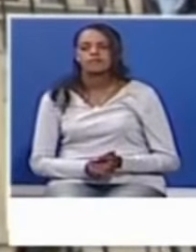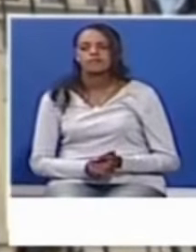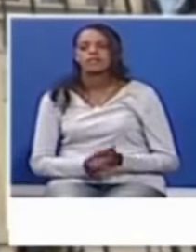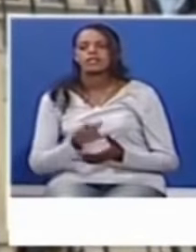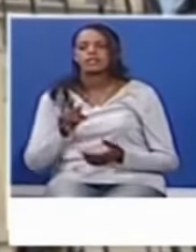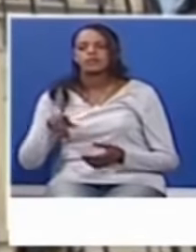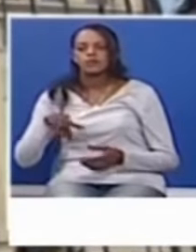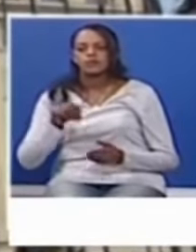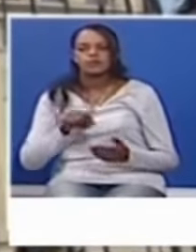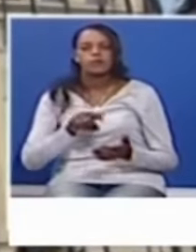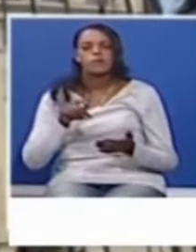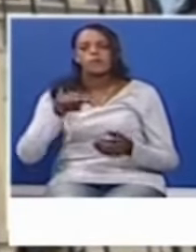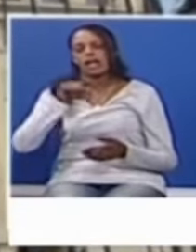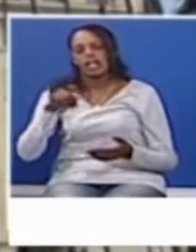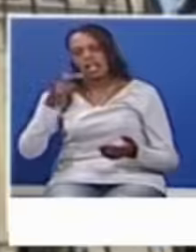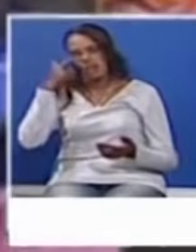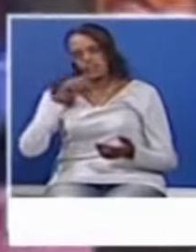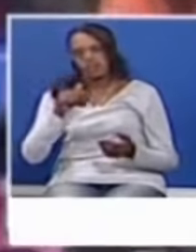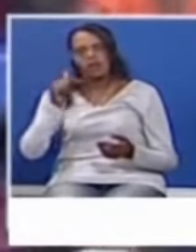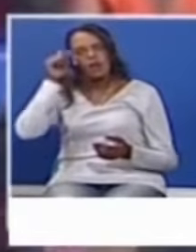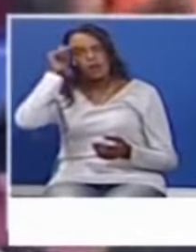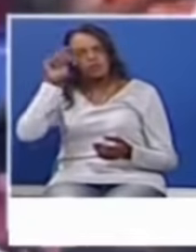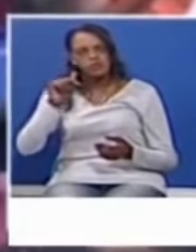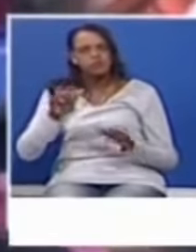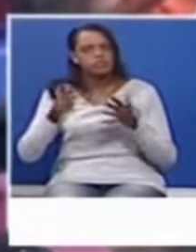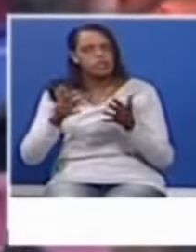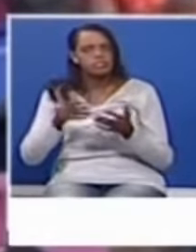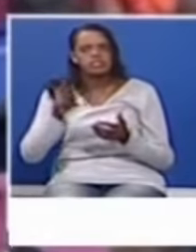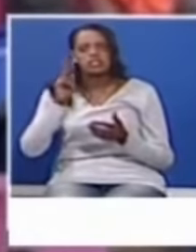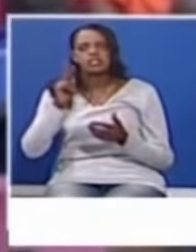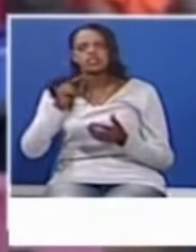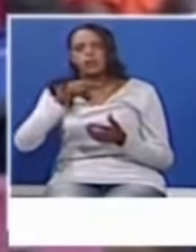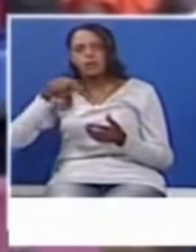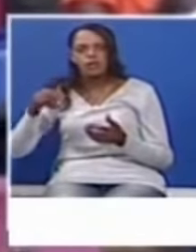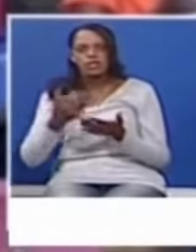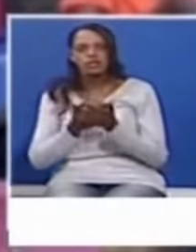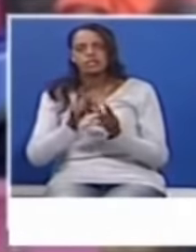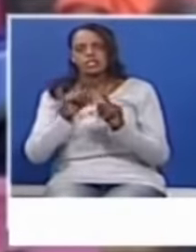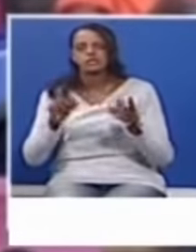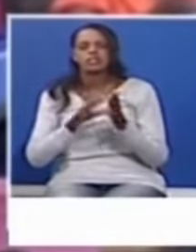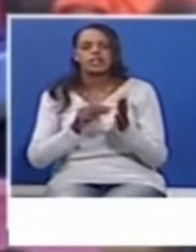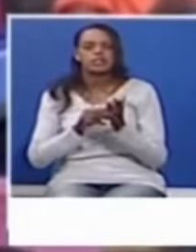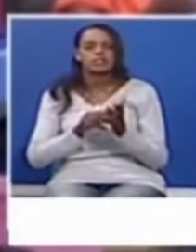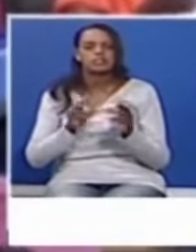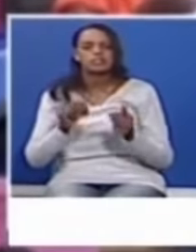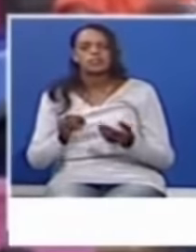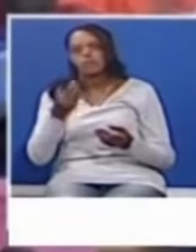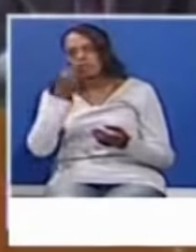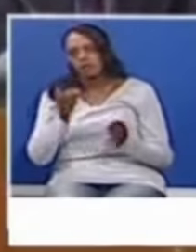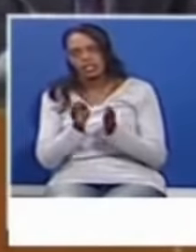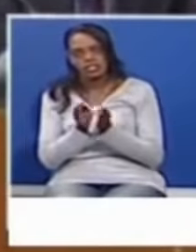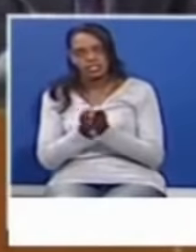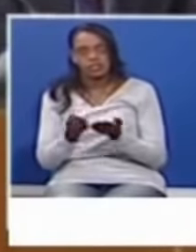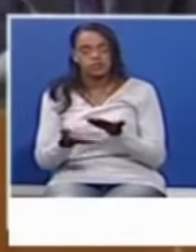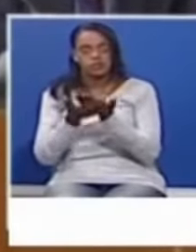أب ريبابليك مأكل أفريقا بسنك زلو حيمانة تاون كابيلاون جيجتات أساد كلتين مليون كاب هزبة هاجر هتوصنع مكبرة دي اتكم زدليو ودوب